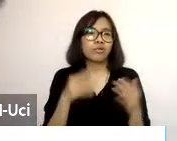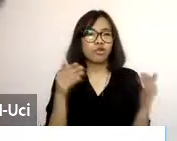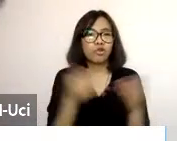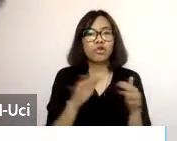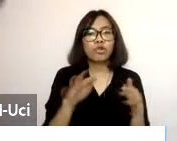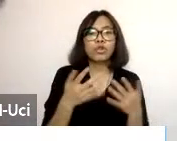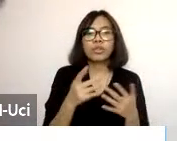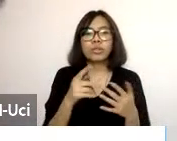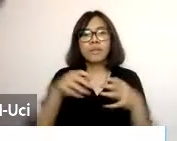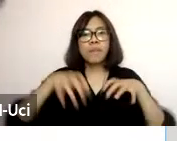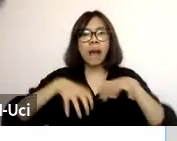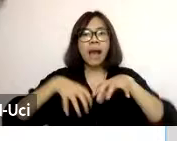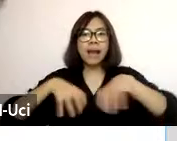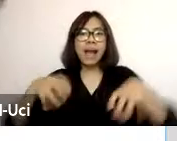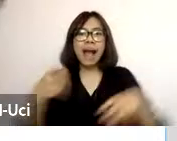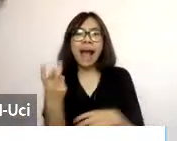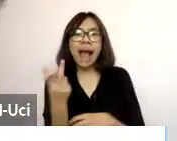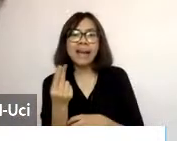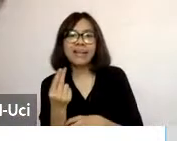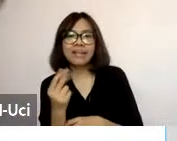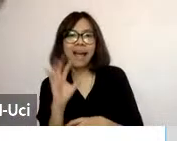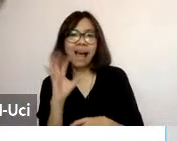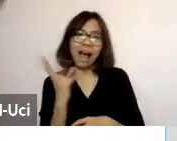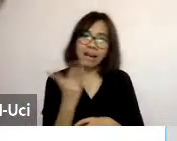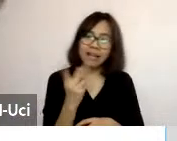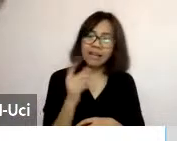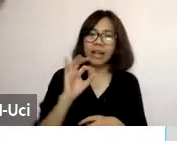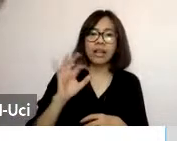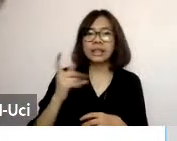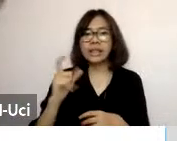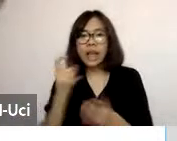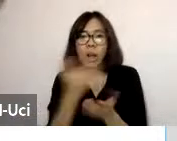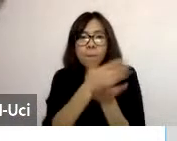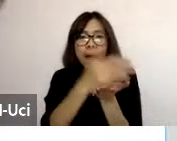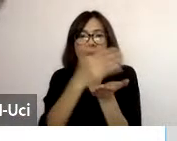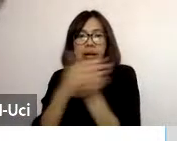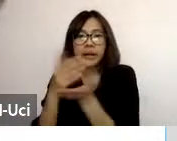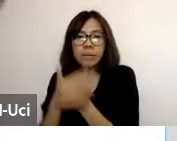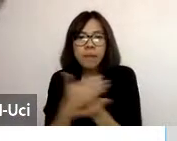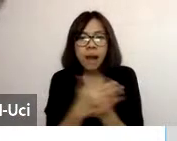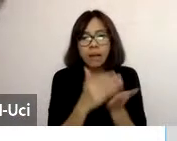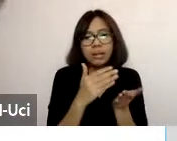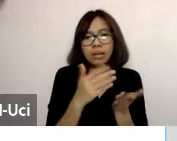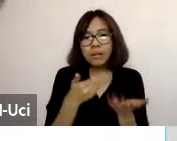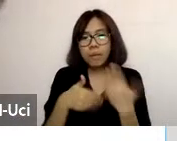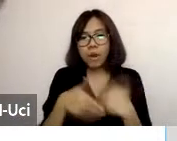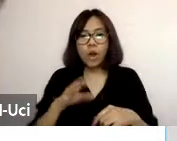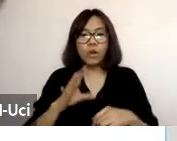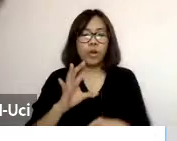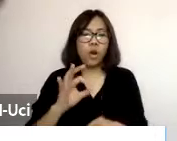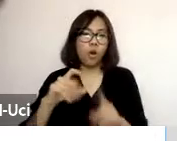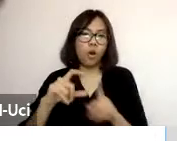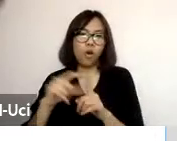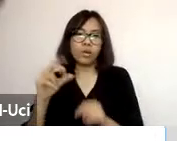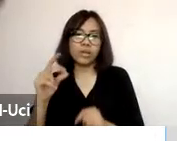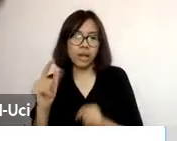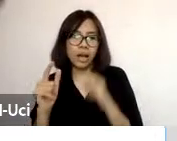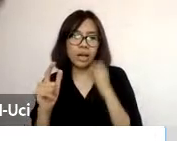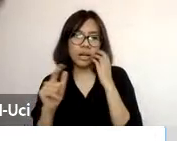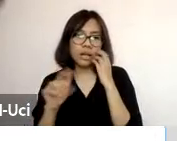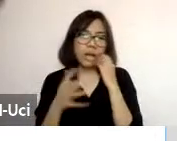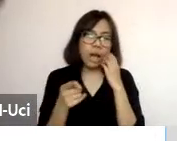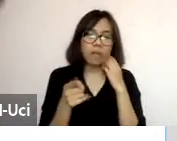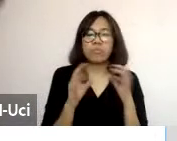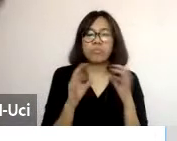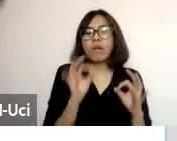cukup menarik yang mungkin barangkali bisa jadi satu apa namanya last online ya bagaimana kalau konteks bicara soal bitusi dan